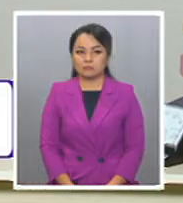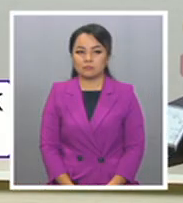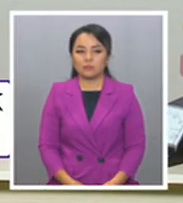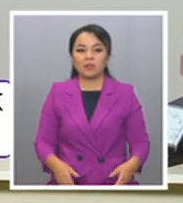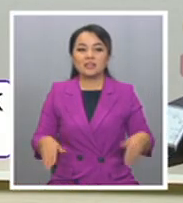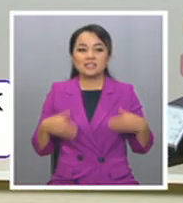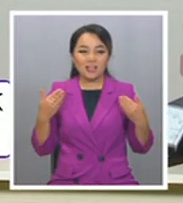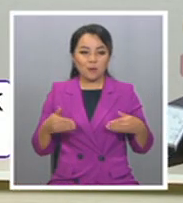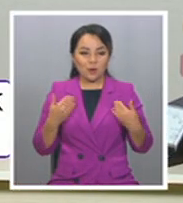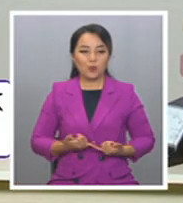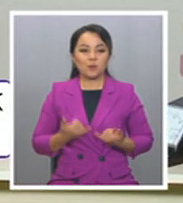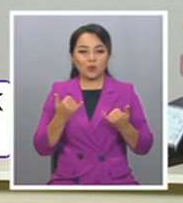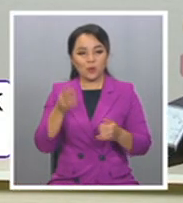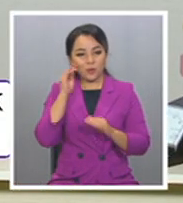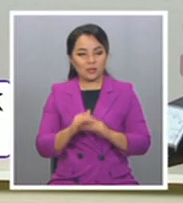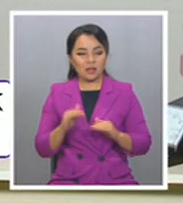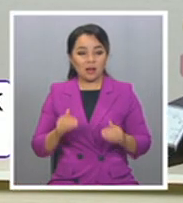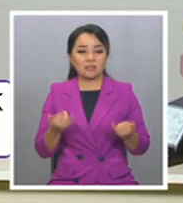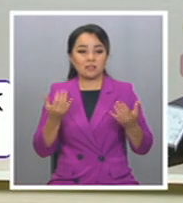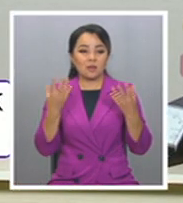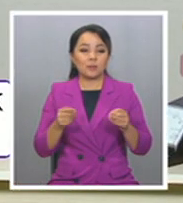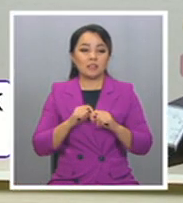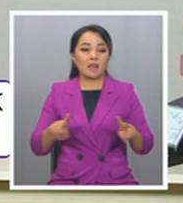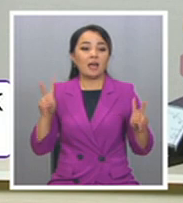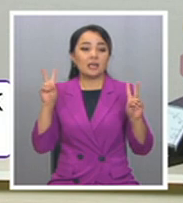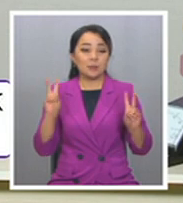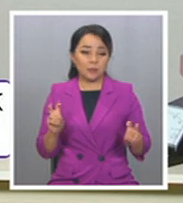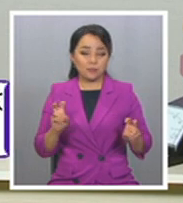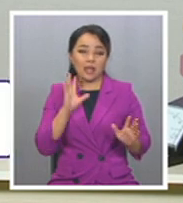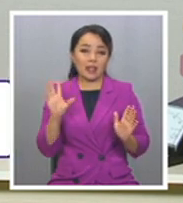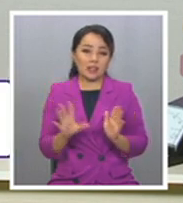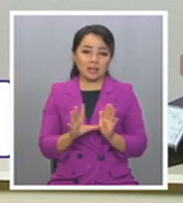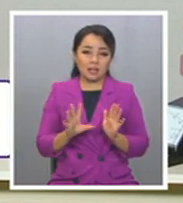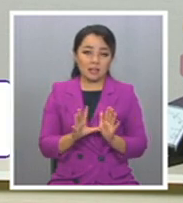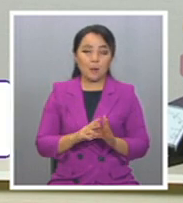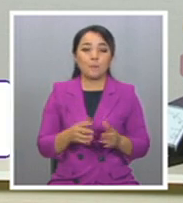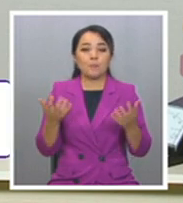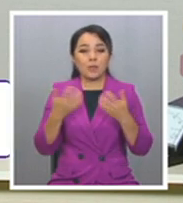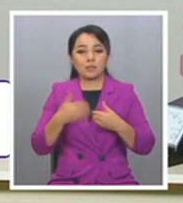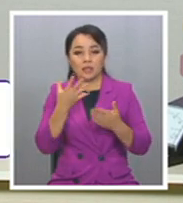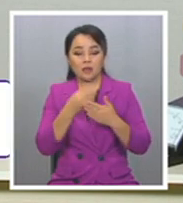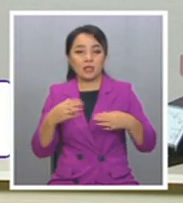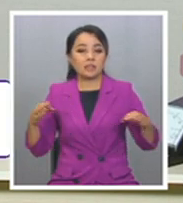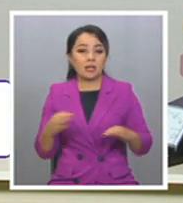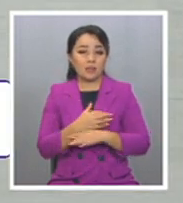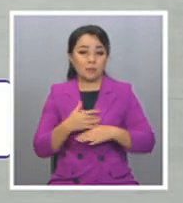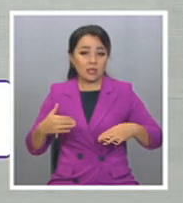Сәлеметсіздер ме, құрметті оқушылар. Бүгінгі сабағымыздың тақырыбы электромагниттік және механикалық тербелістердің